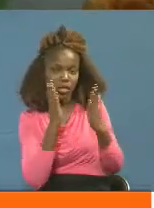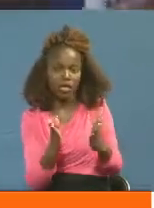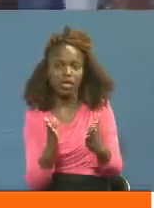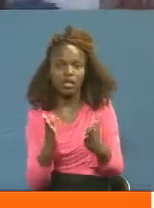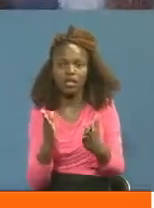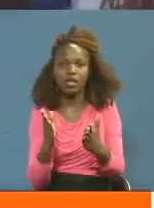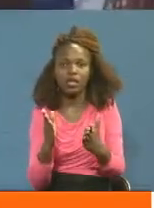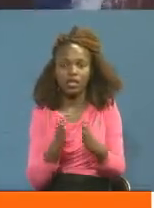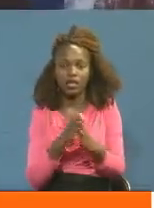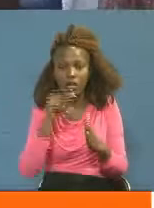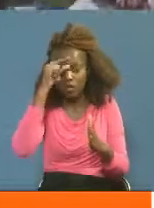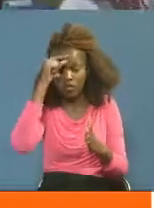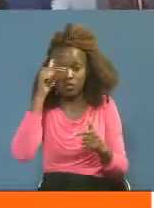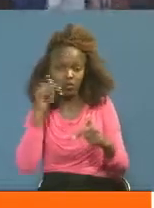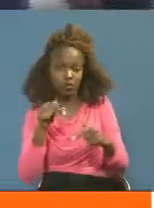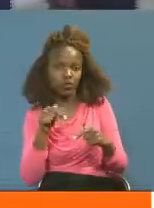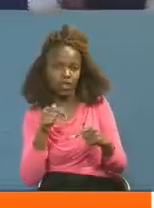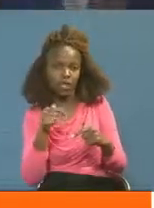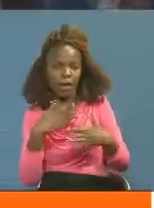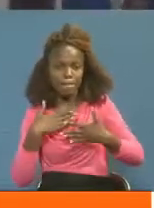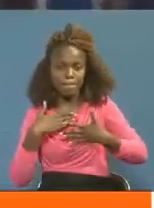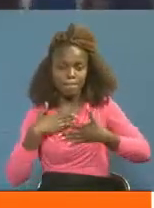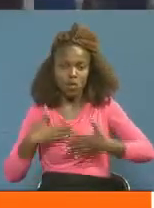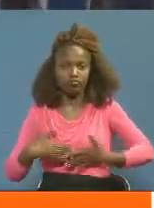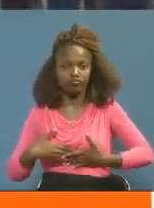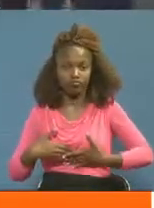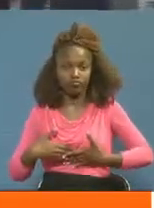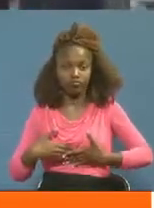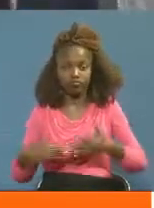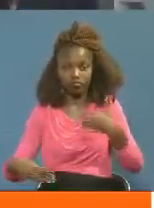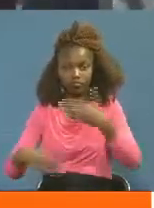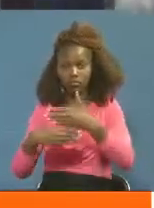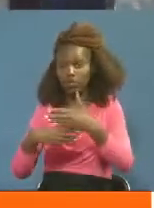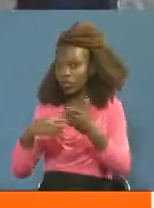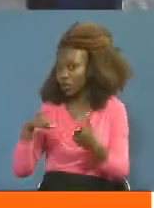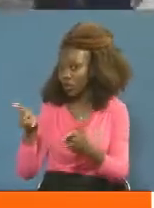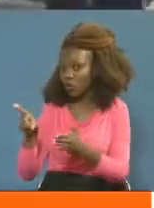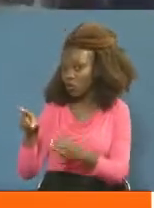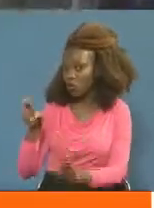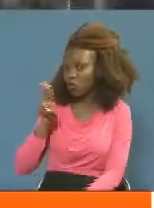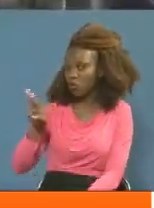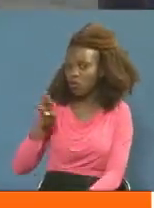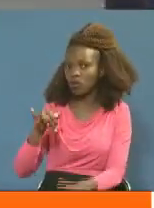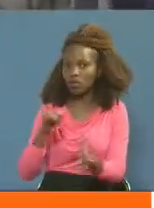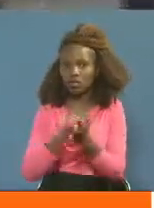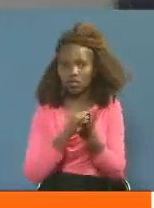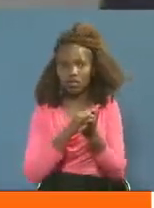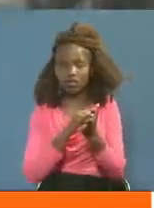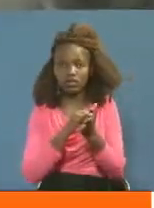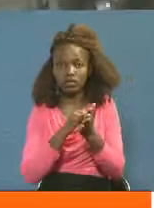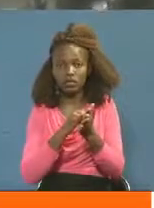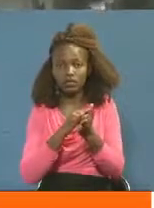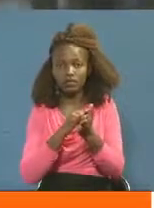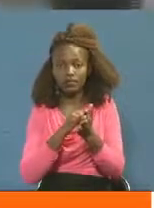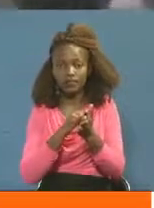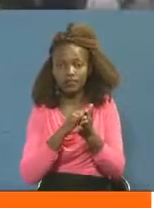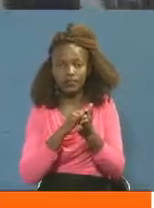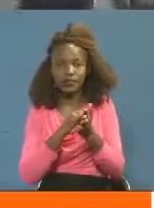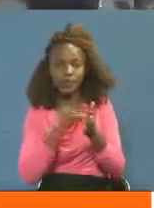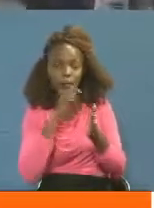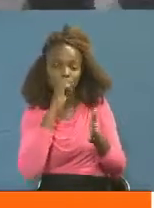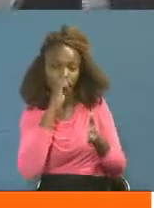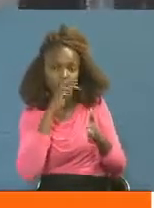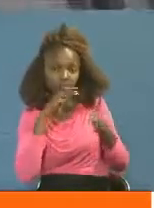serikali. Hii leo mwili wa Magufuli ulipelekwa katika uga wa Uhuru ili wananchi wa Tanzania watoe heshima zao